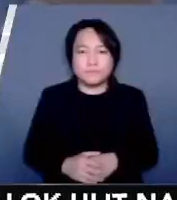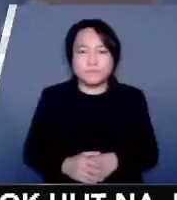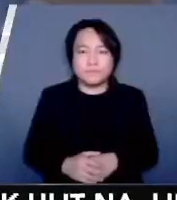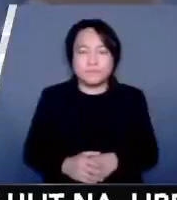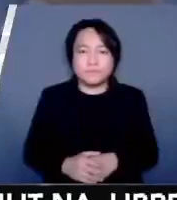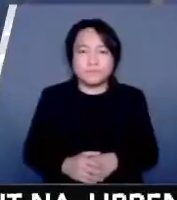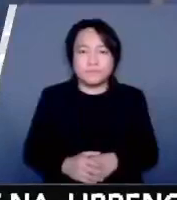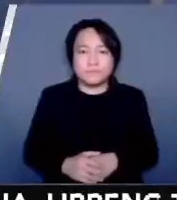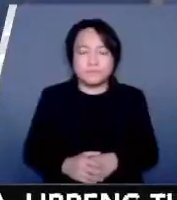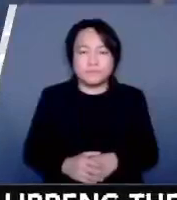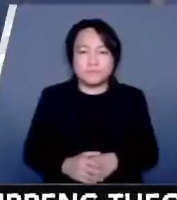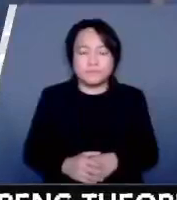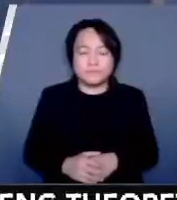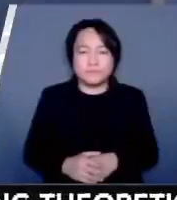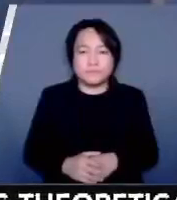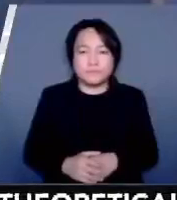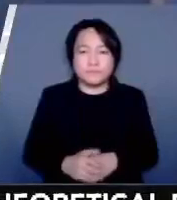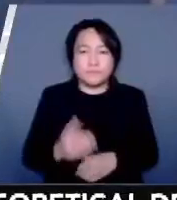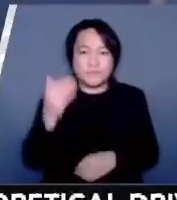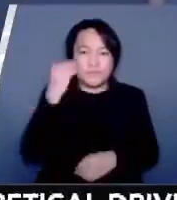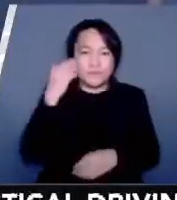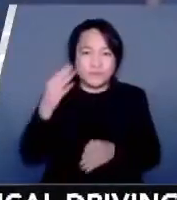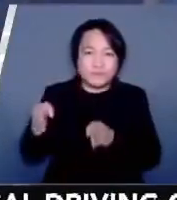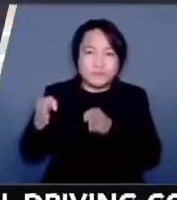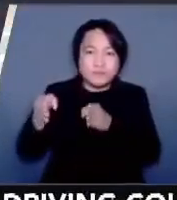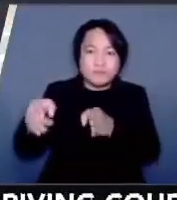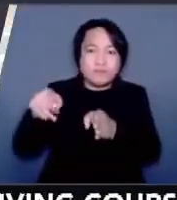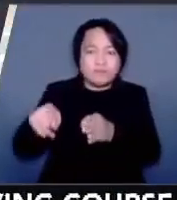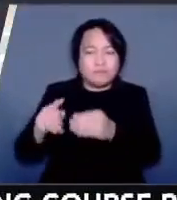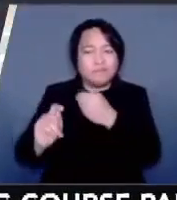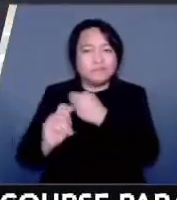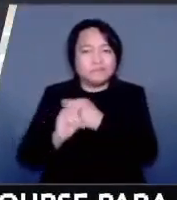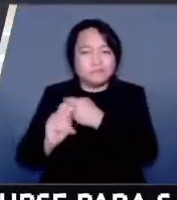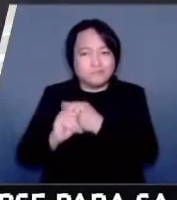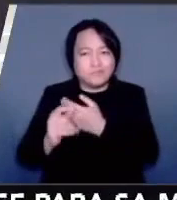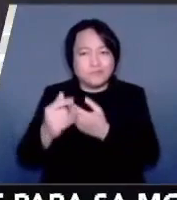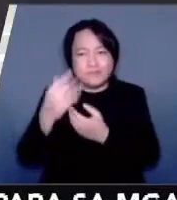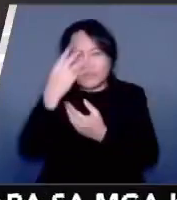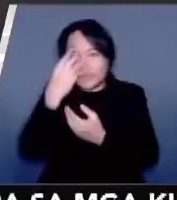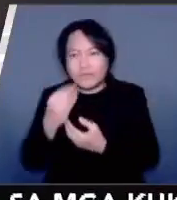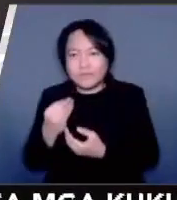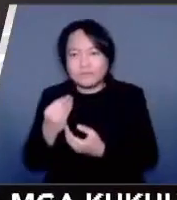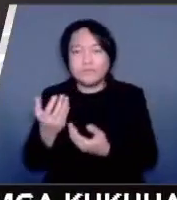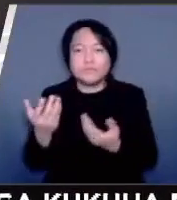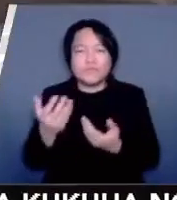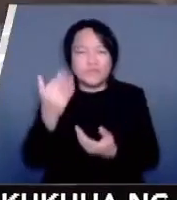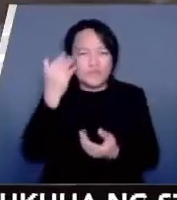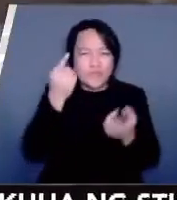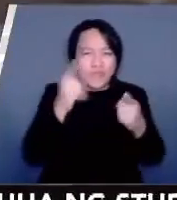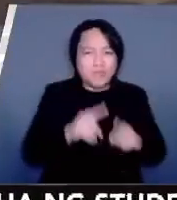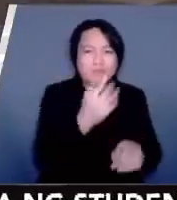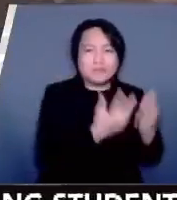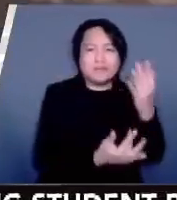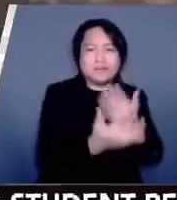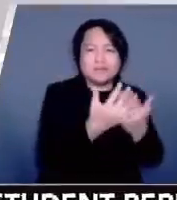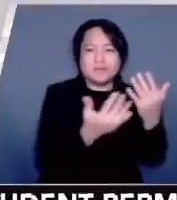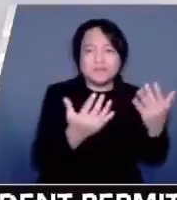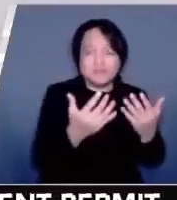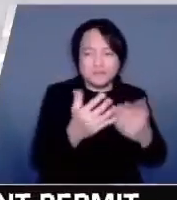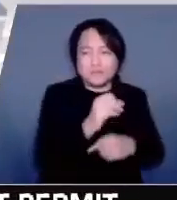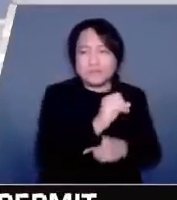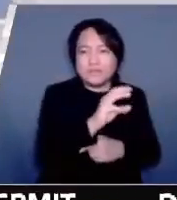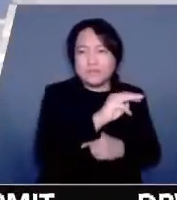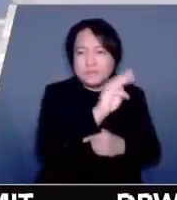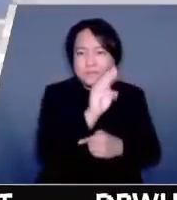sa kalsada natulog ang ilang nasunugan sa Santa Cruz Maynila kahapon kumustahin na natin ang kanilang sitwasyon sa unang balita live ni Jomer